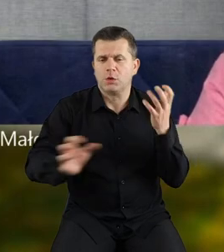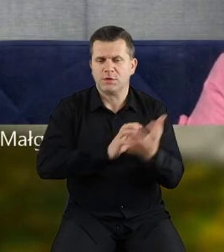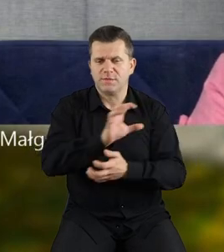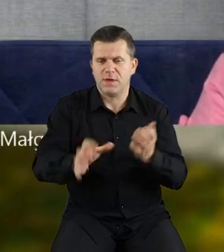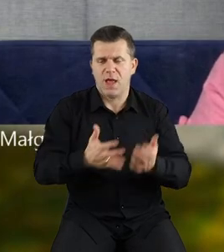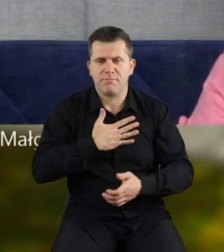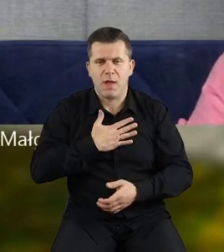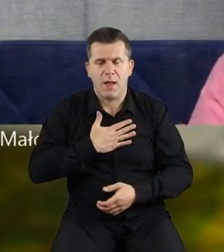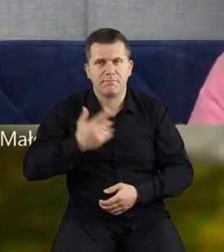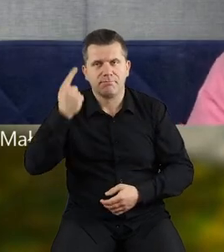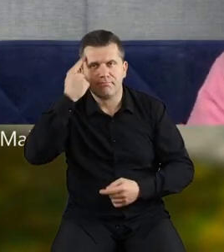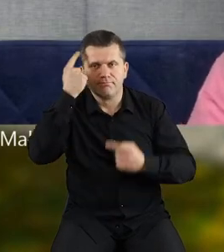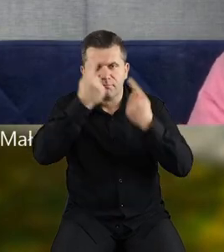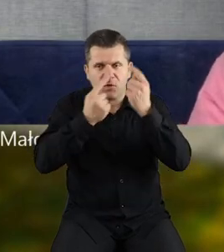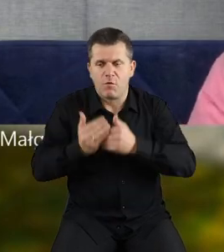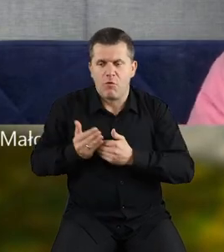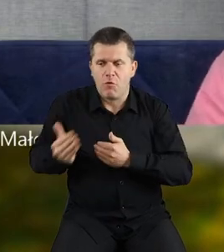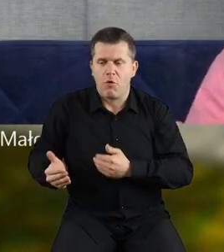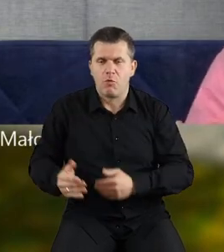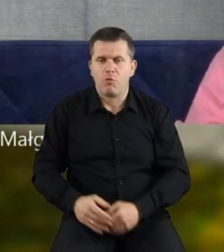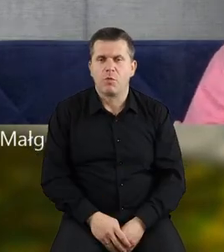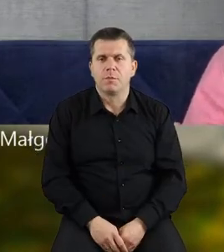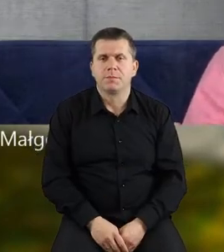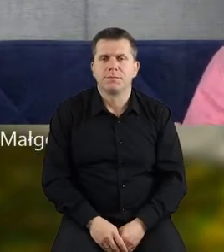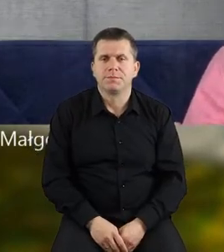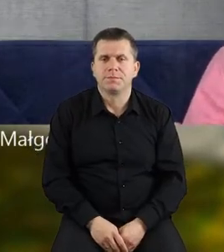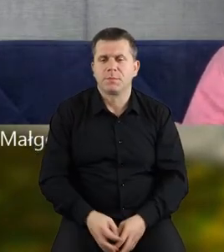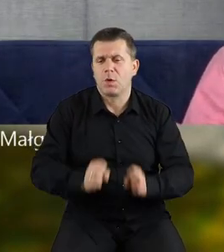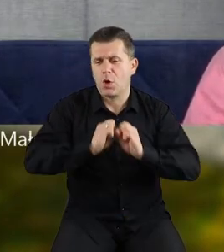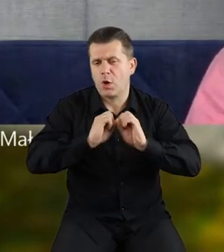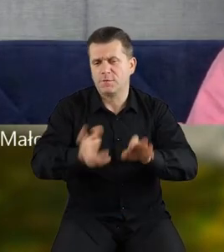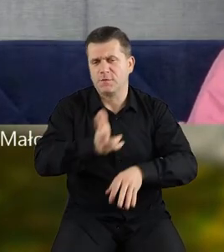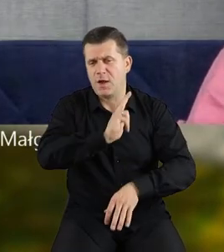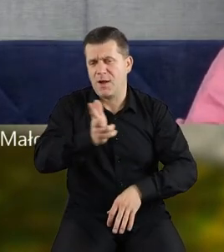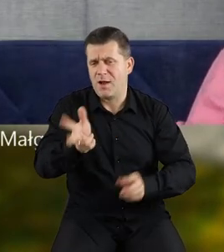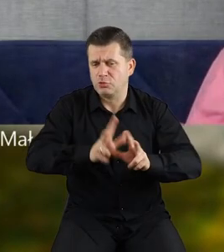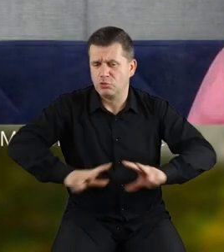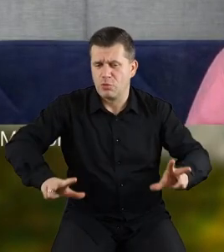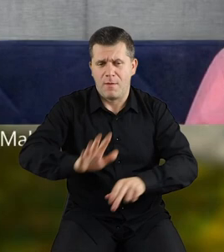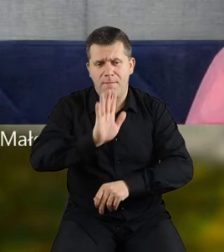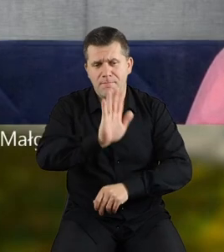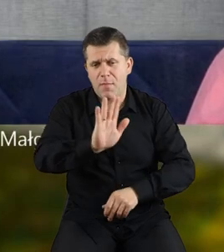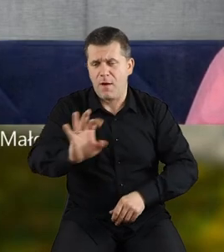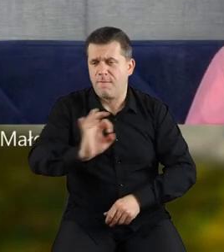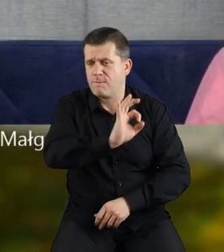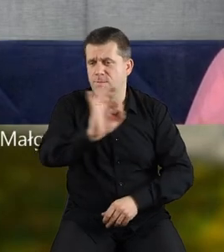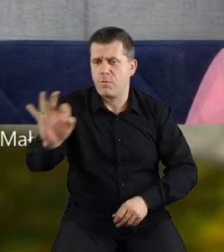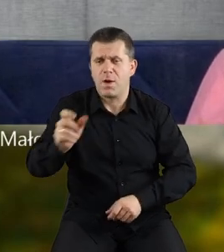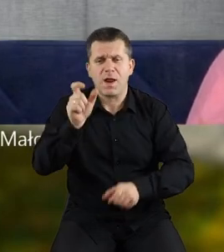Jak różny świat mamy wykreowany wokół siebie. Bo oczywiście każda